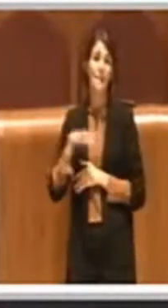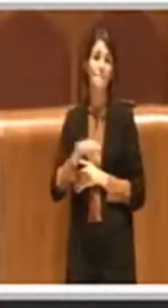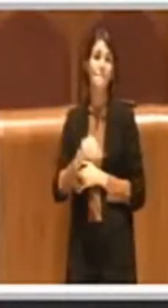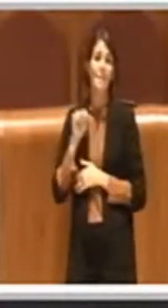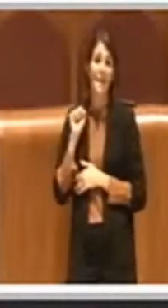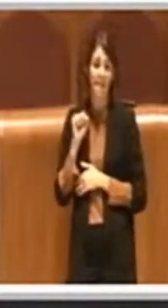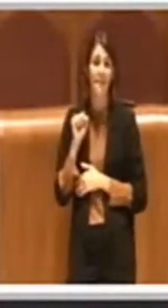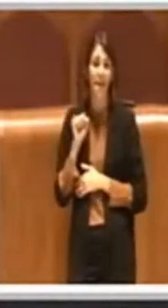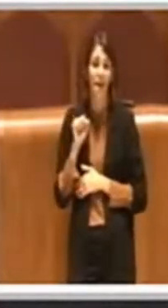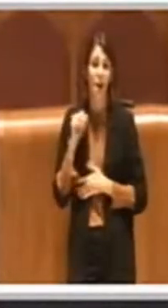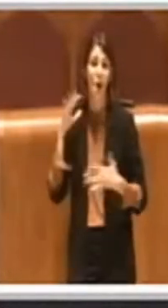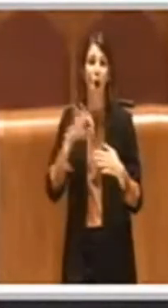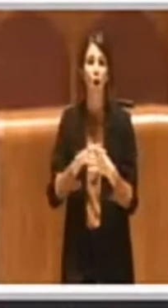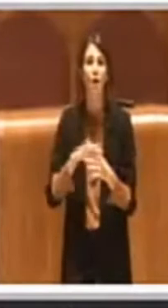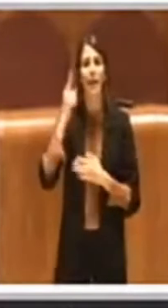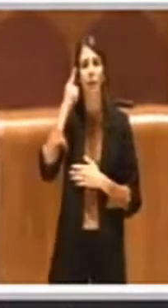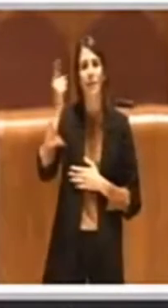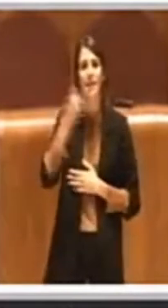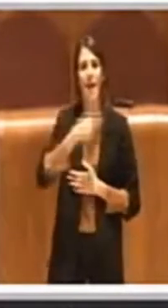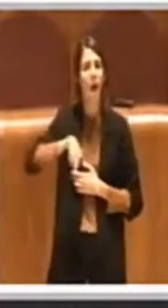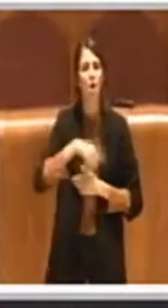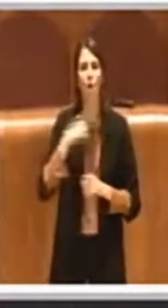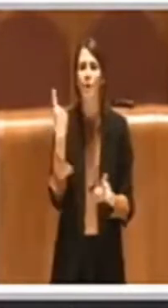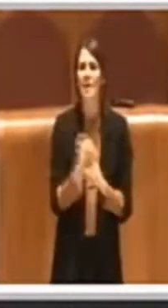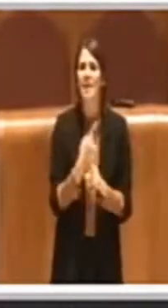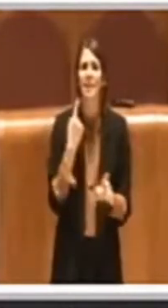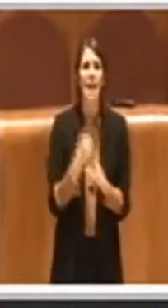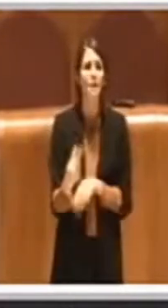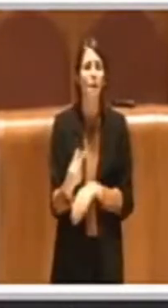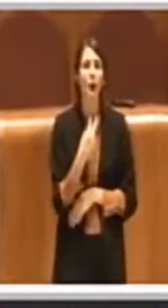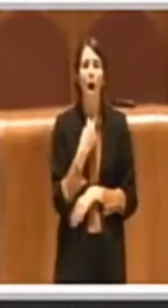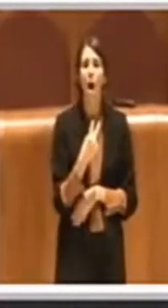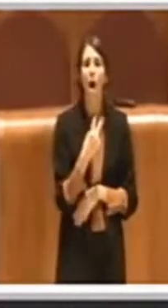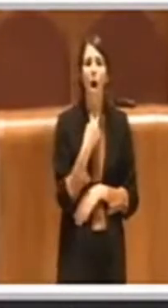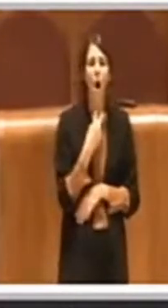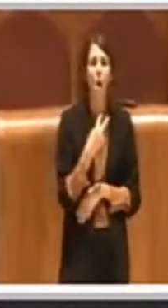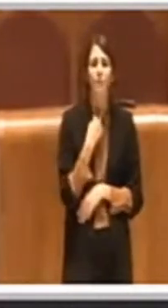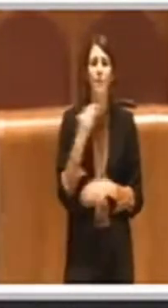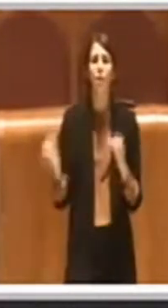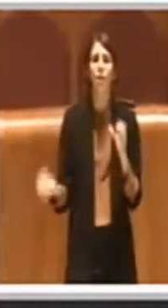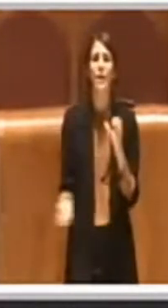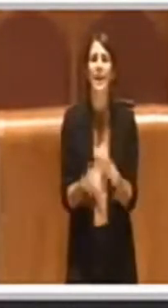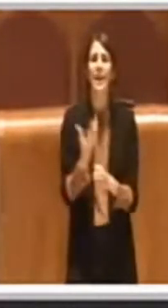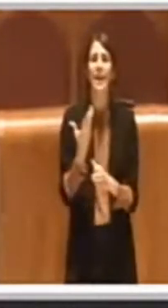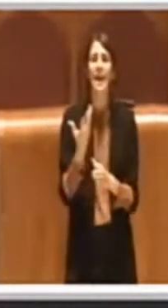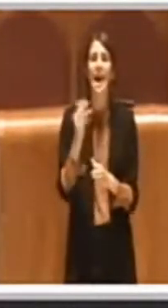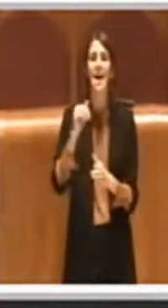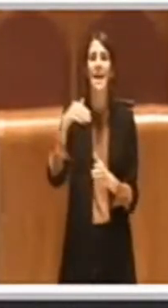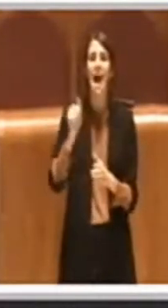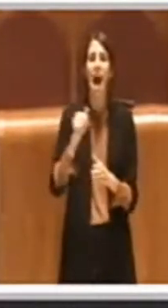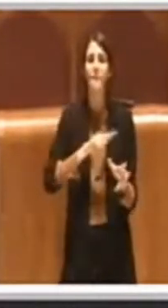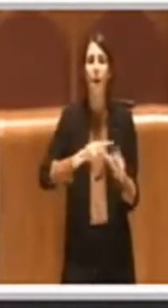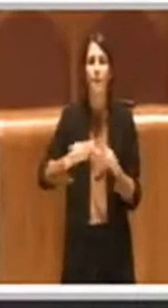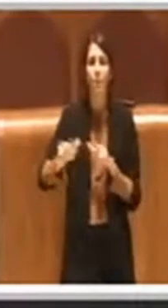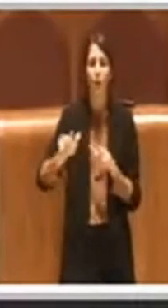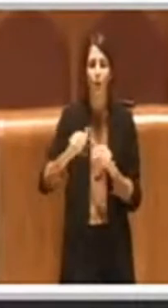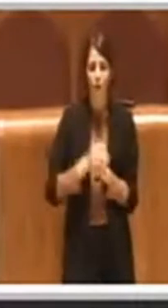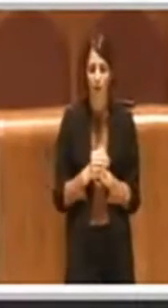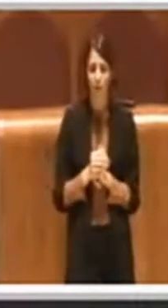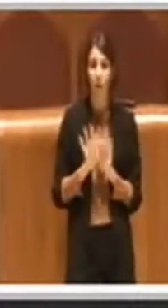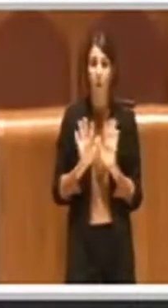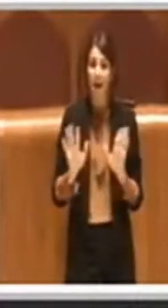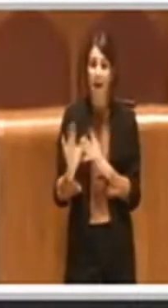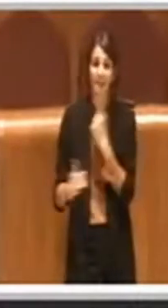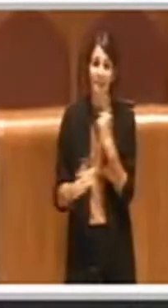che bisogna assolutamente sviluppare la map lama di municipio a queste situazioni poi